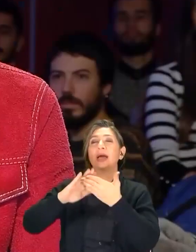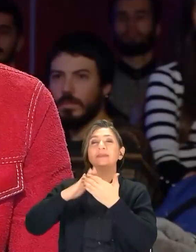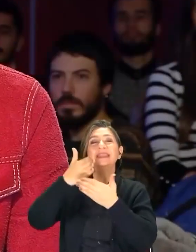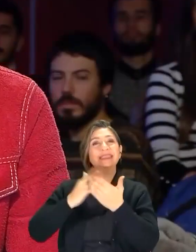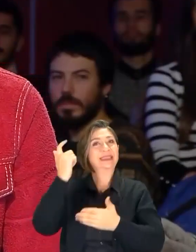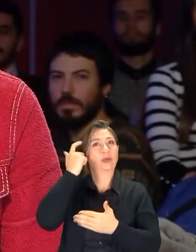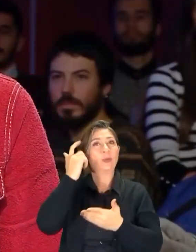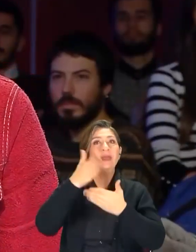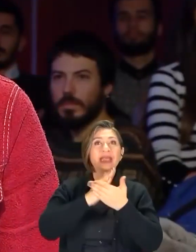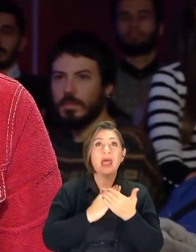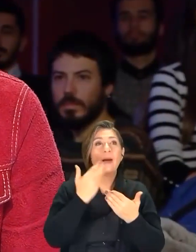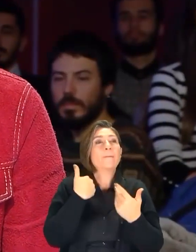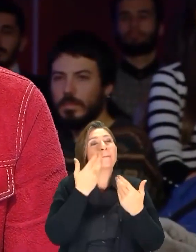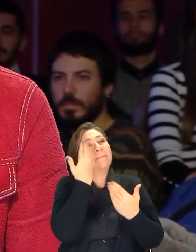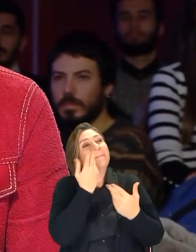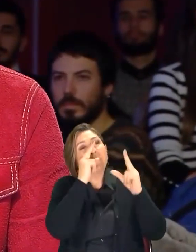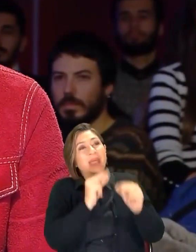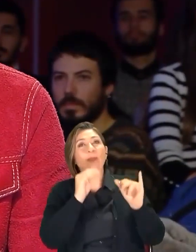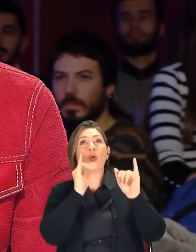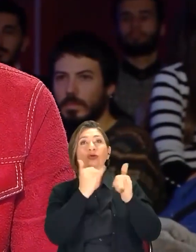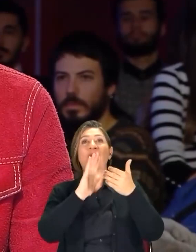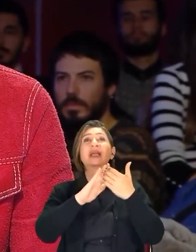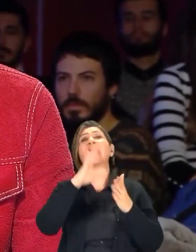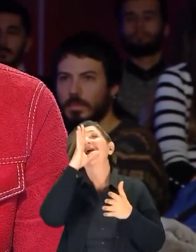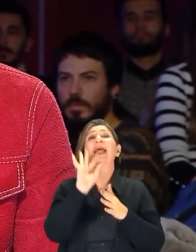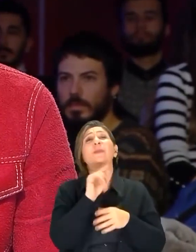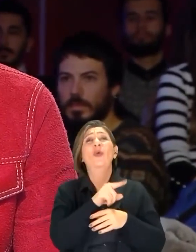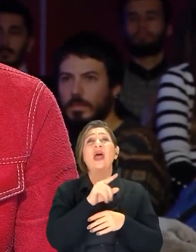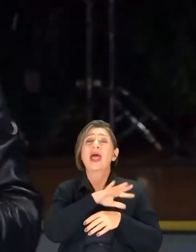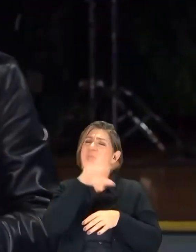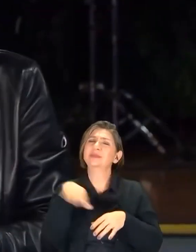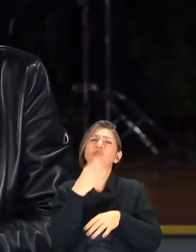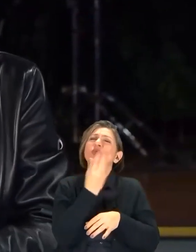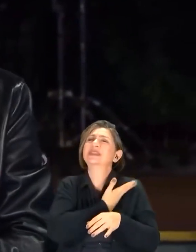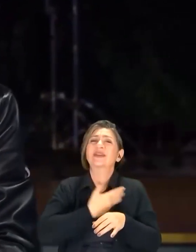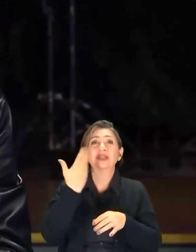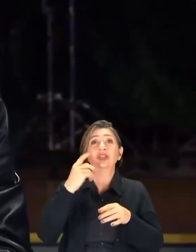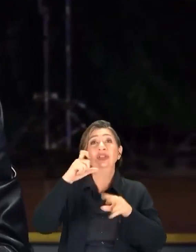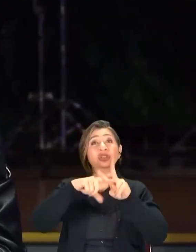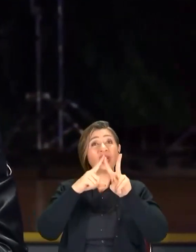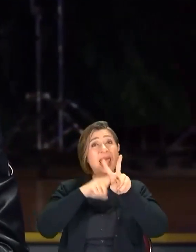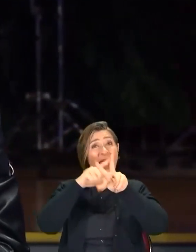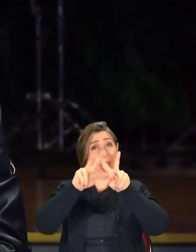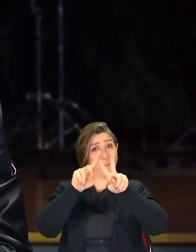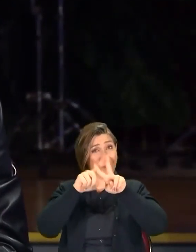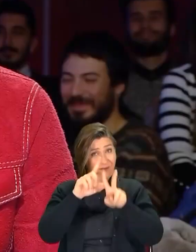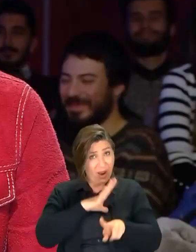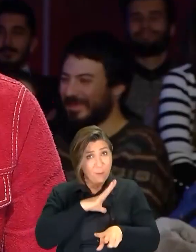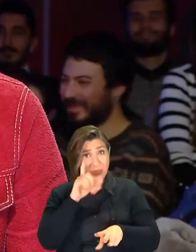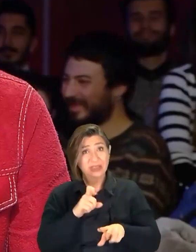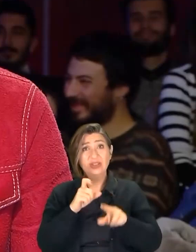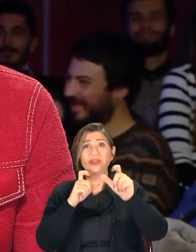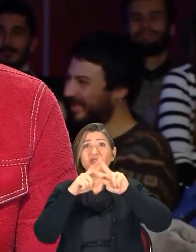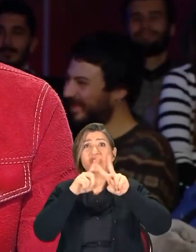tanıdığım arkadaşlar yarısı Hayran Olduğum oyuncu arkadaşlar Kim onlar hayran olduğun arkadaşlar vall hepsini çok severek Seyr Can Yaman var mı orada o oynuyor mu